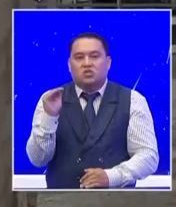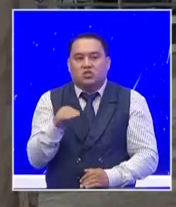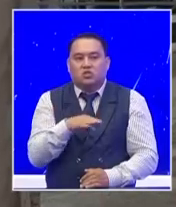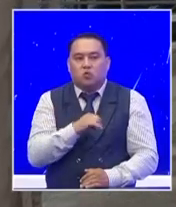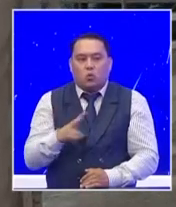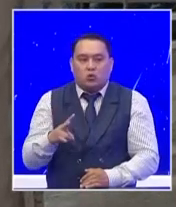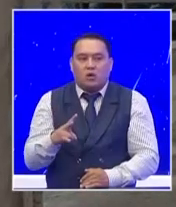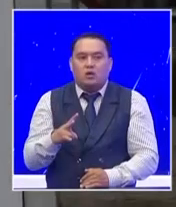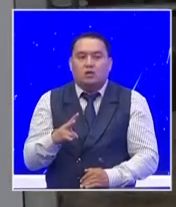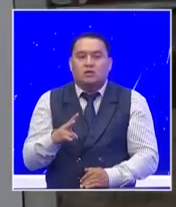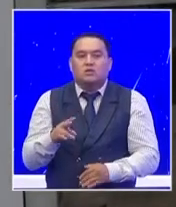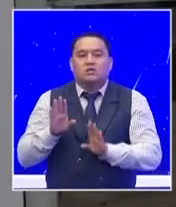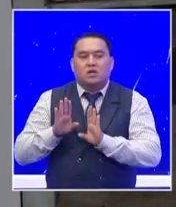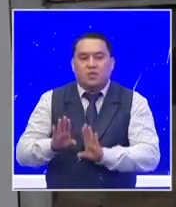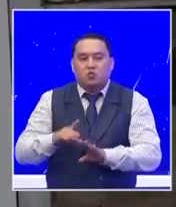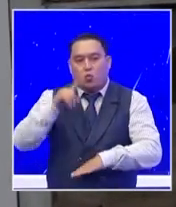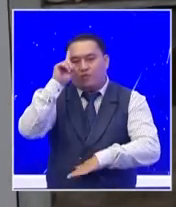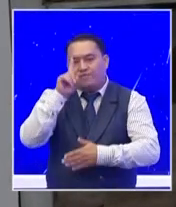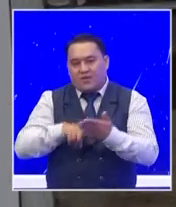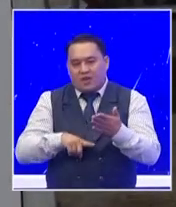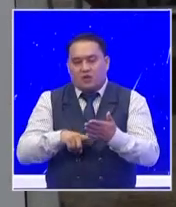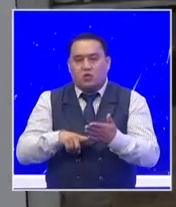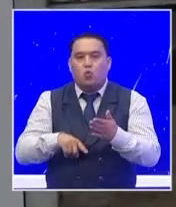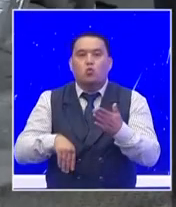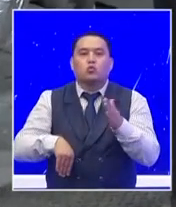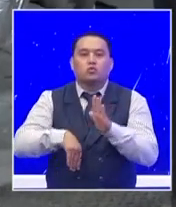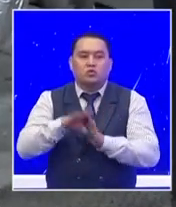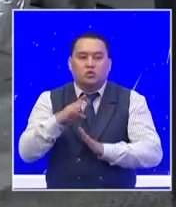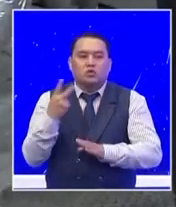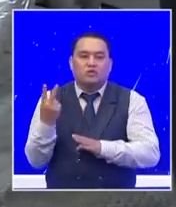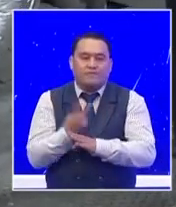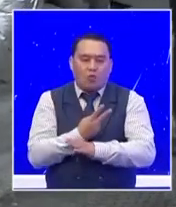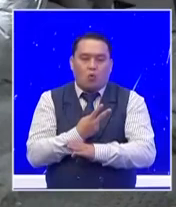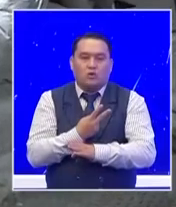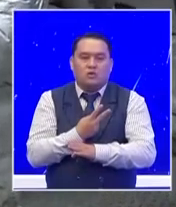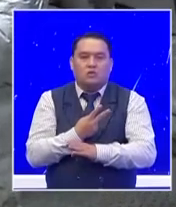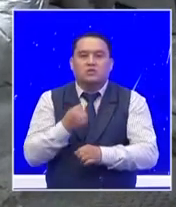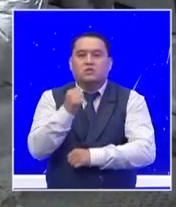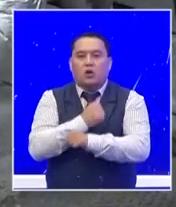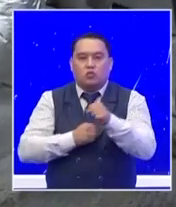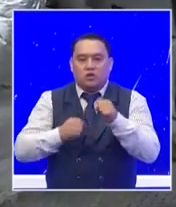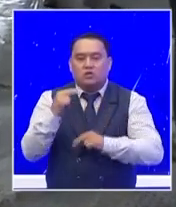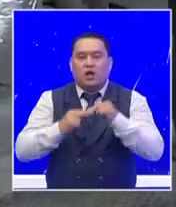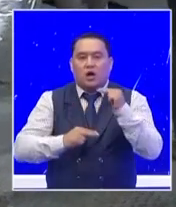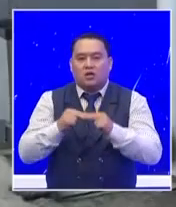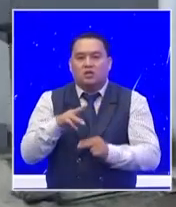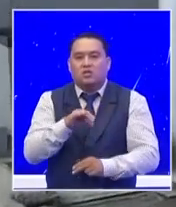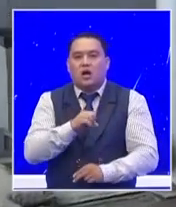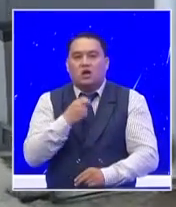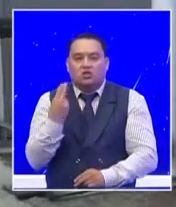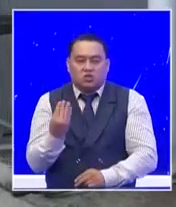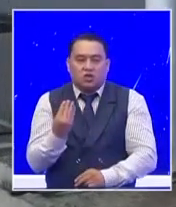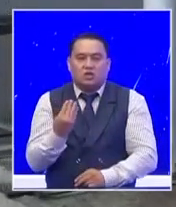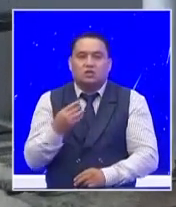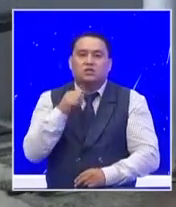тонн. Заместитель главы региона уверен, что благодаря усовершенствованию двух мощных составляющих – гидротехнического сооружения в Кызылагаше и